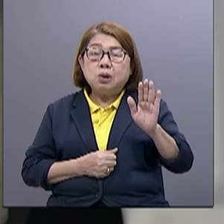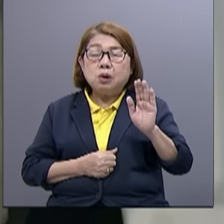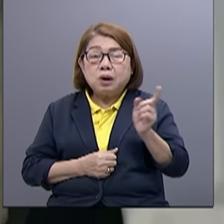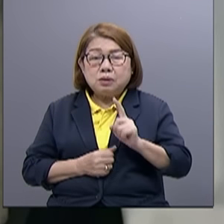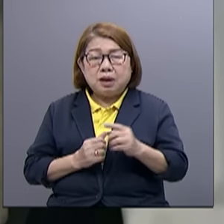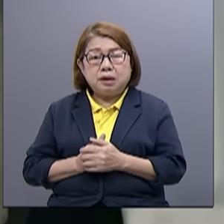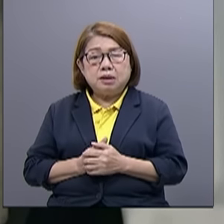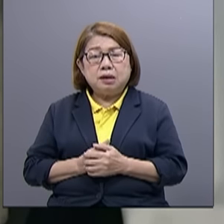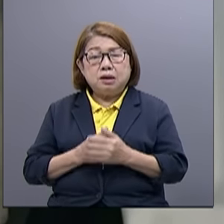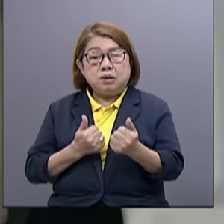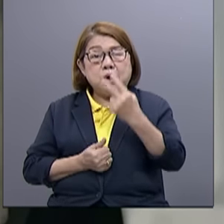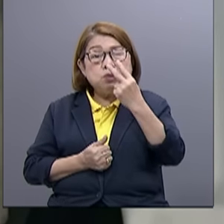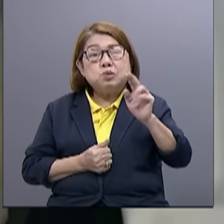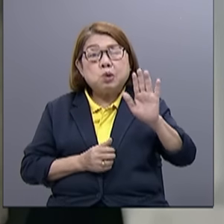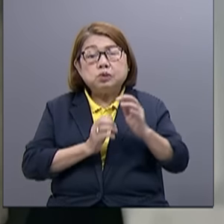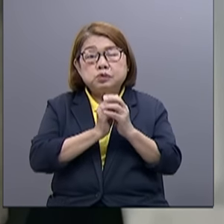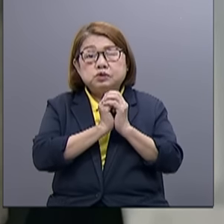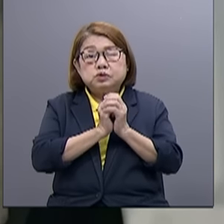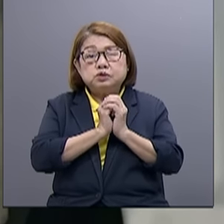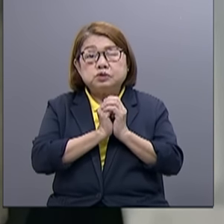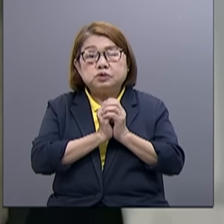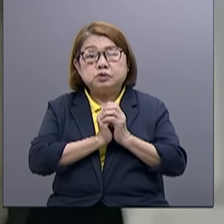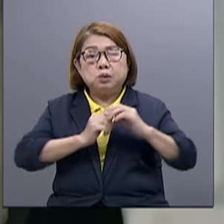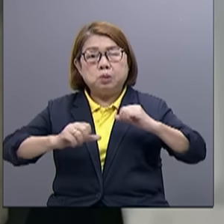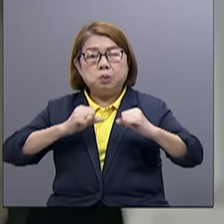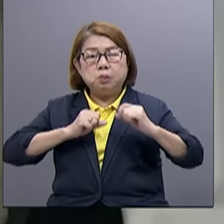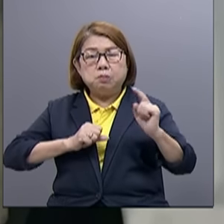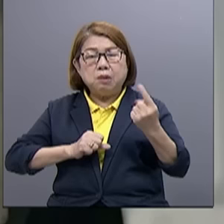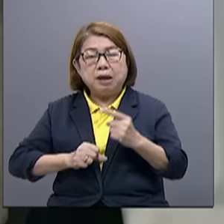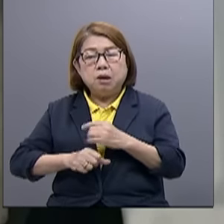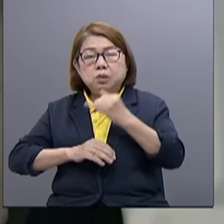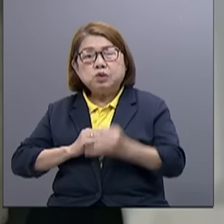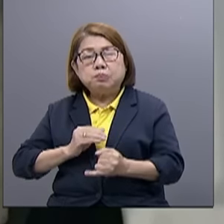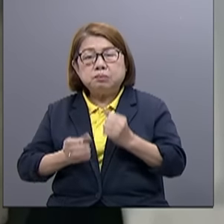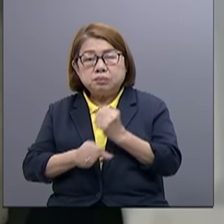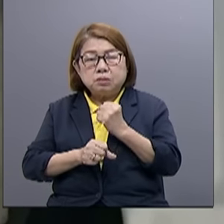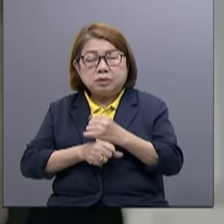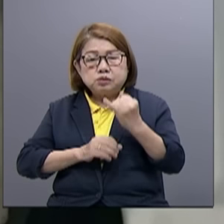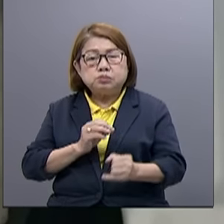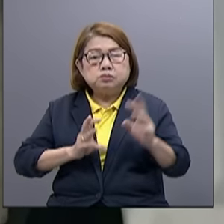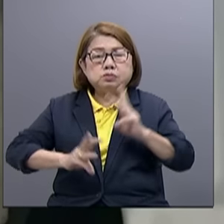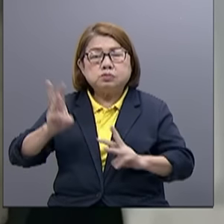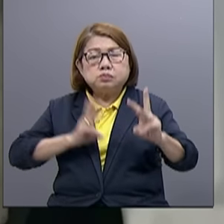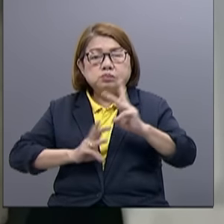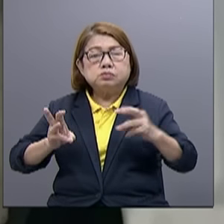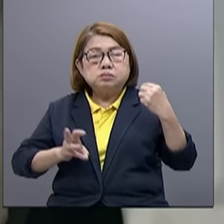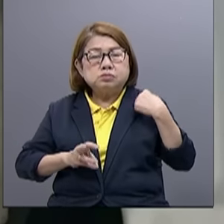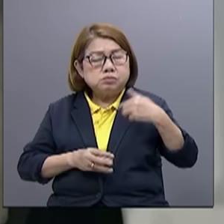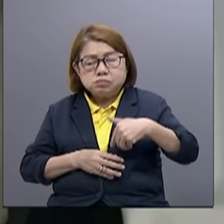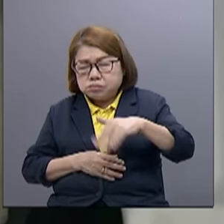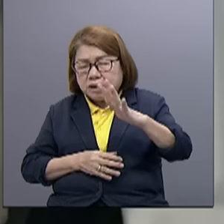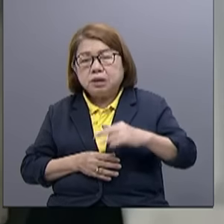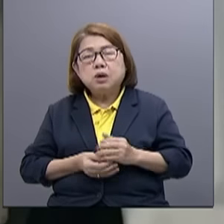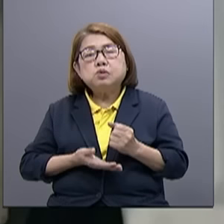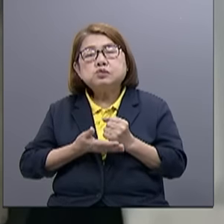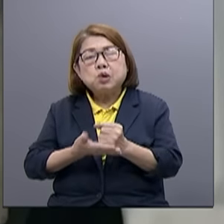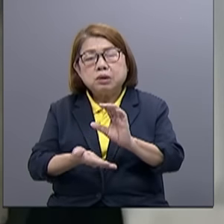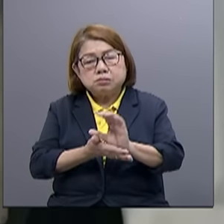คราวนี้เราไปดูประเทศจีนเนี่ยเขาเองเนี่ยคนรุ่นใหม่ๆจบงานมาไม่มีงานทําเยอะเขาพยายามส่งคนพวกนี้ออกโดยรัฐบาลสนับสนุนเรื่องเงินทุ